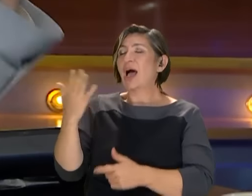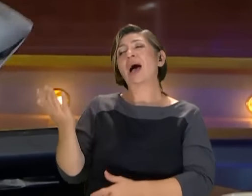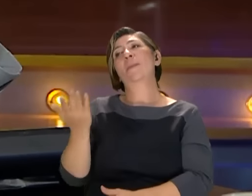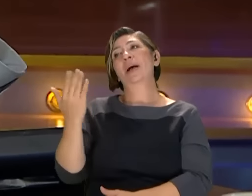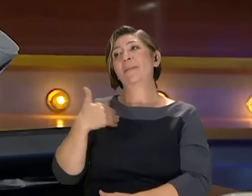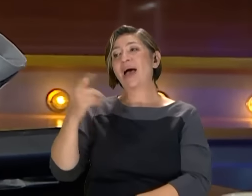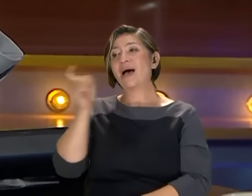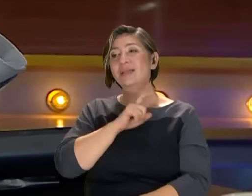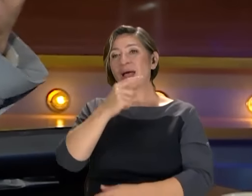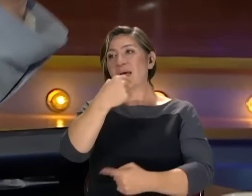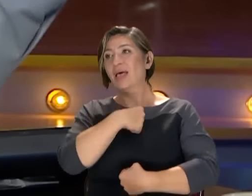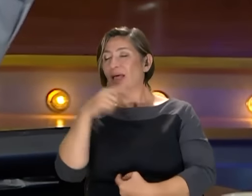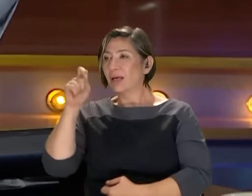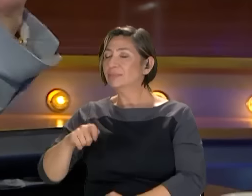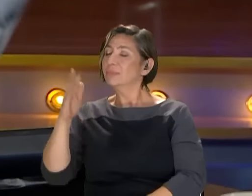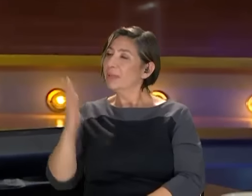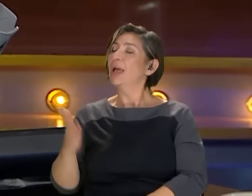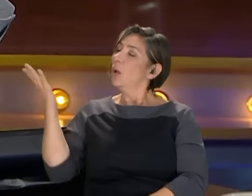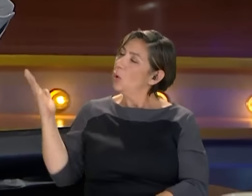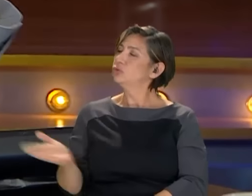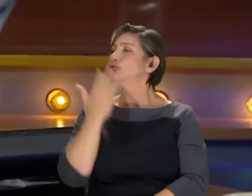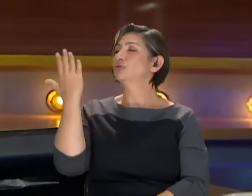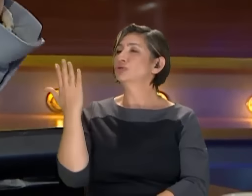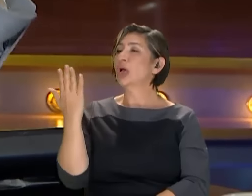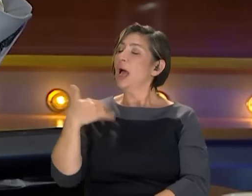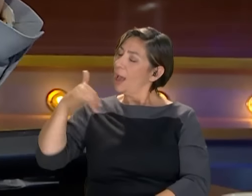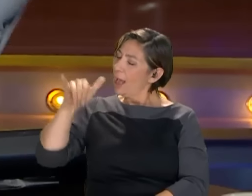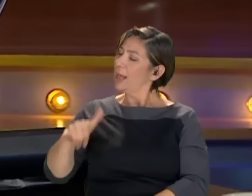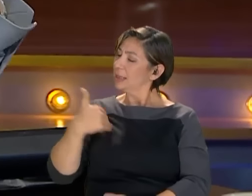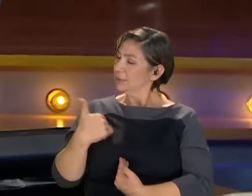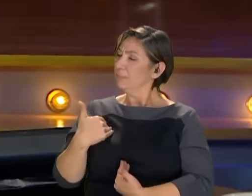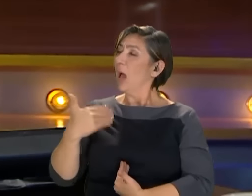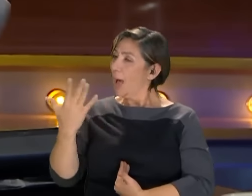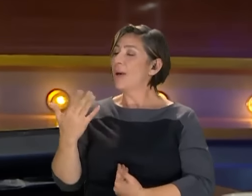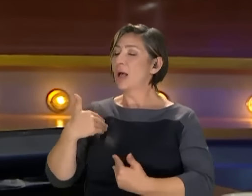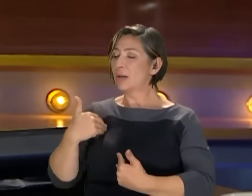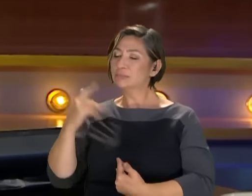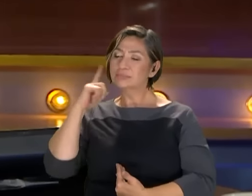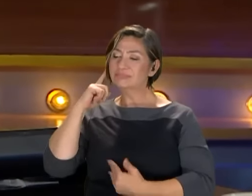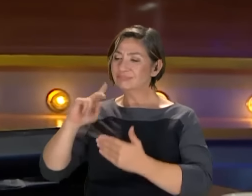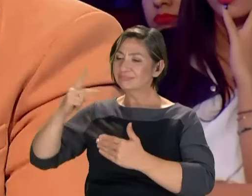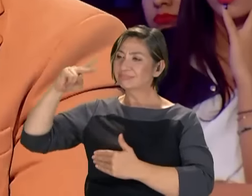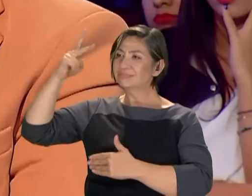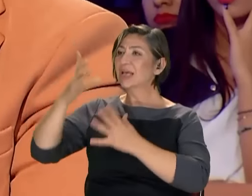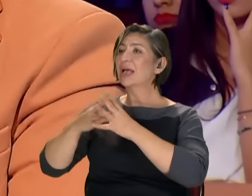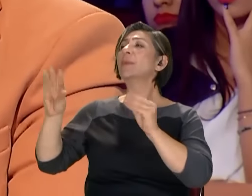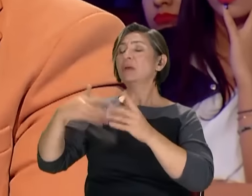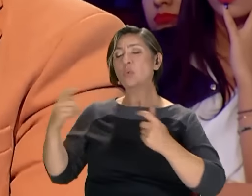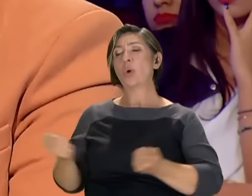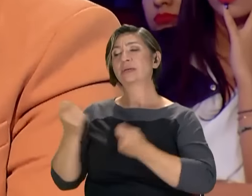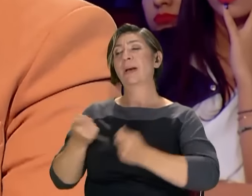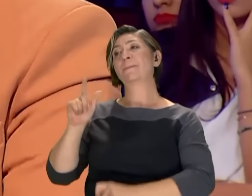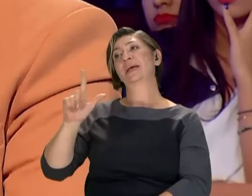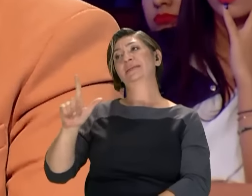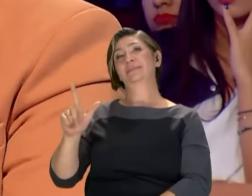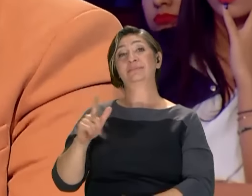der ki ben bir haksızlığa uğrasam bile yine de haklı bile olsam itibarımı kaybetmemek aynen. için uğraşmalıyım der. Aynen öyle